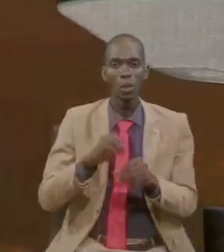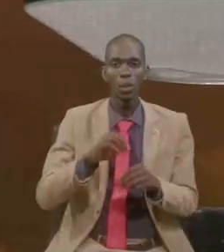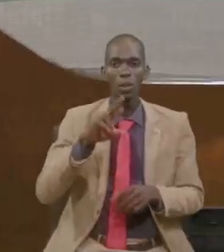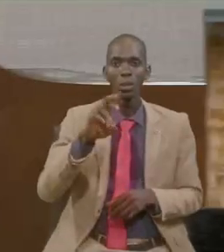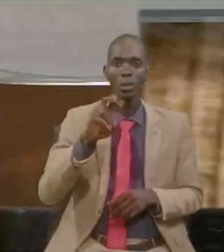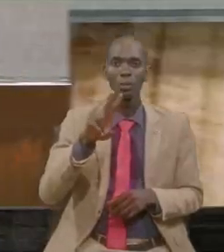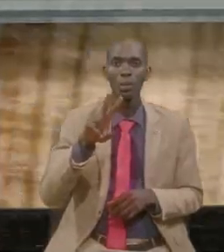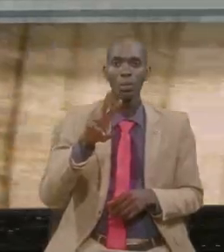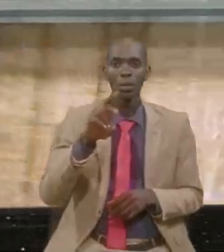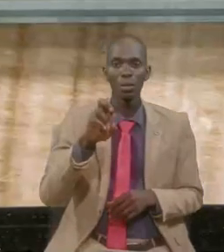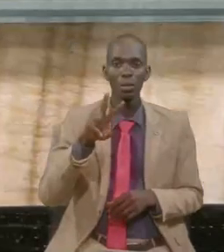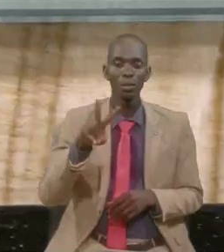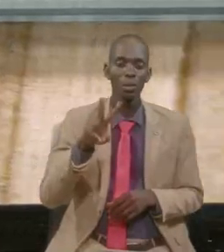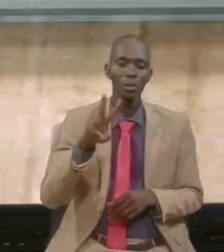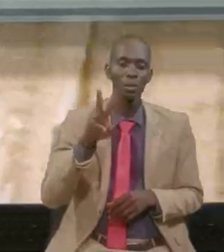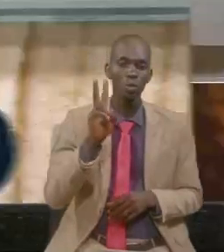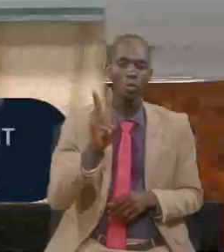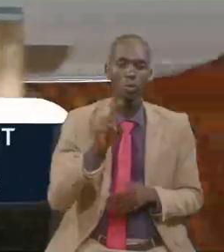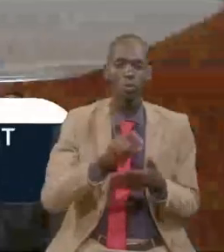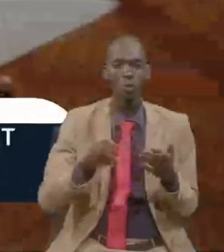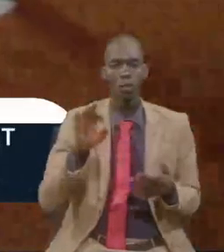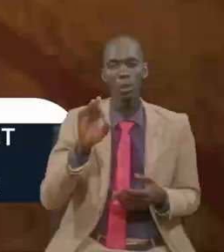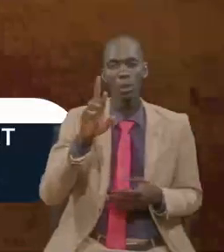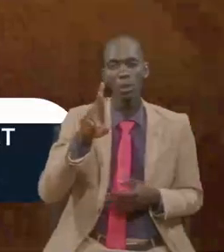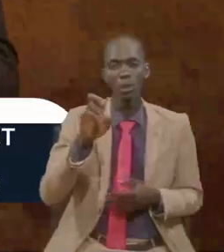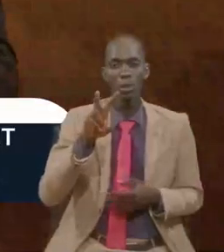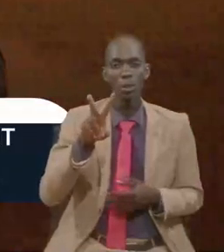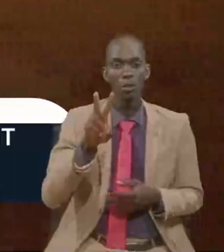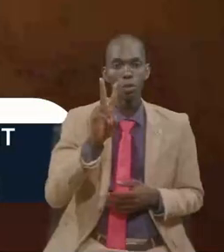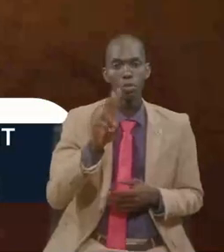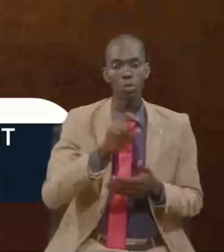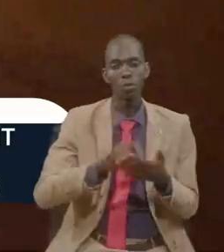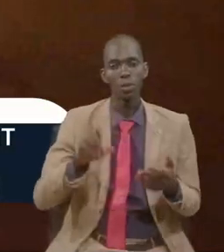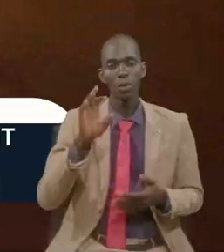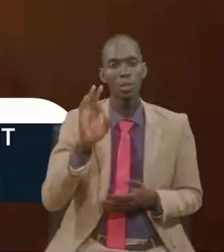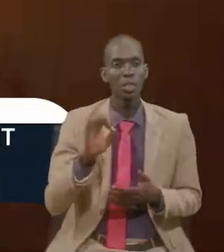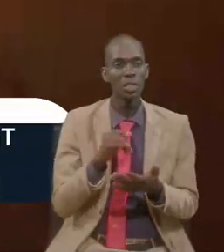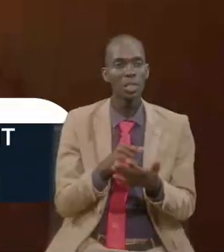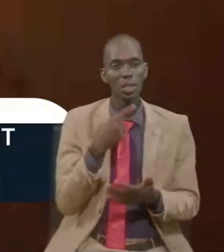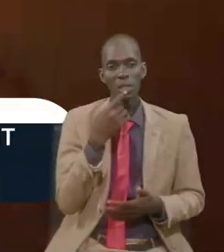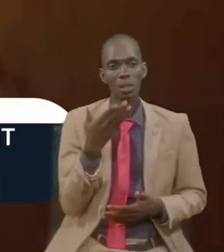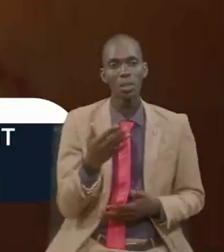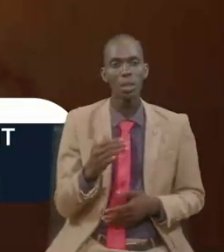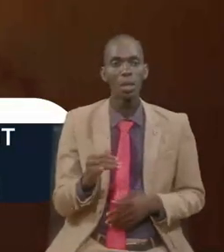Apocalypse chapitre 2, le verset 9 dit,